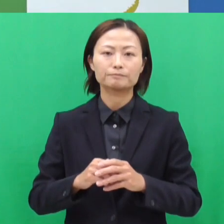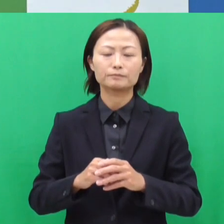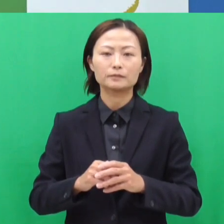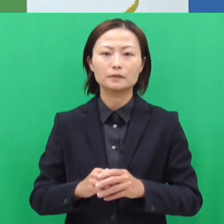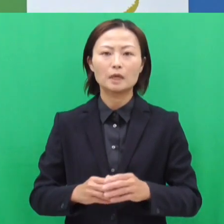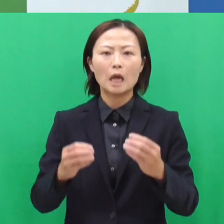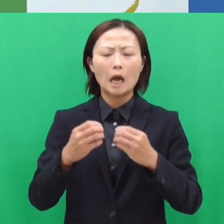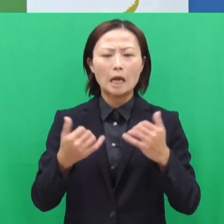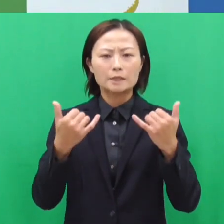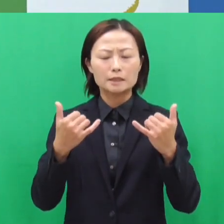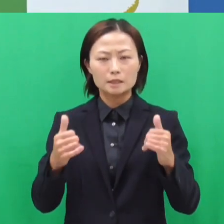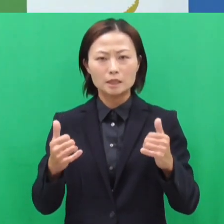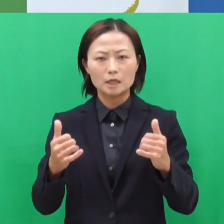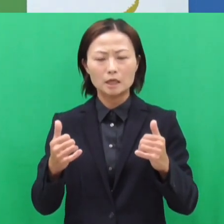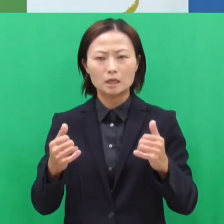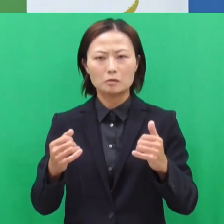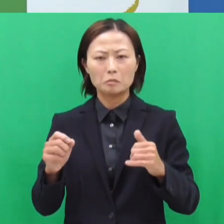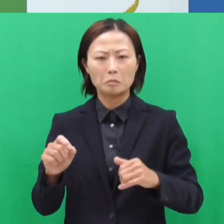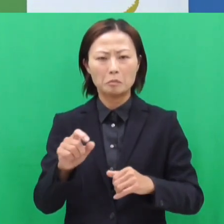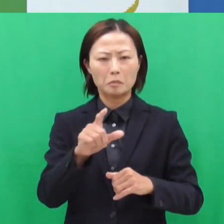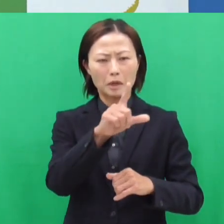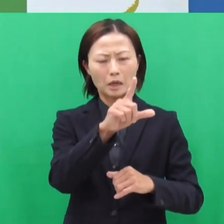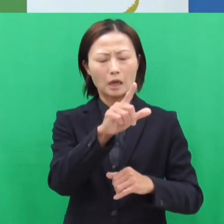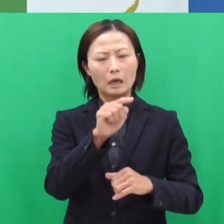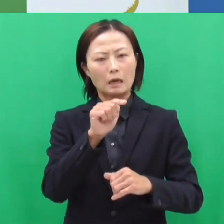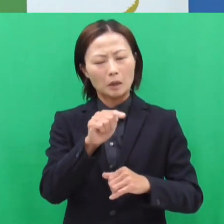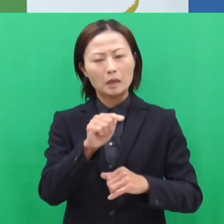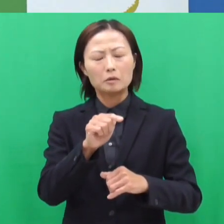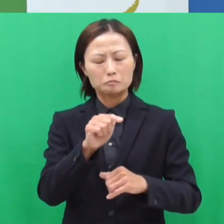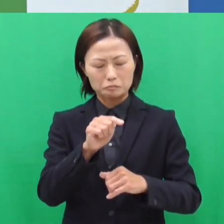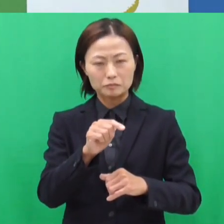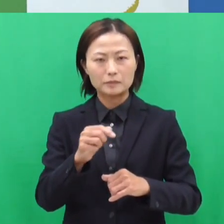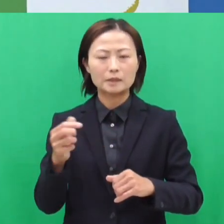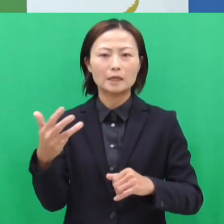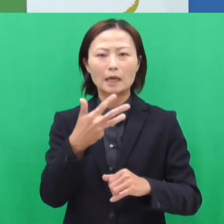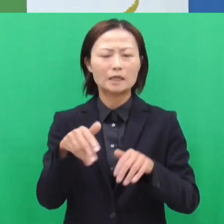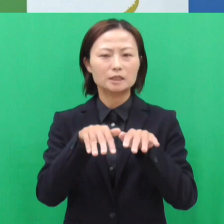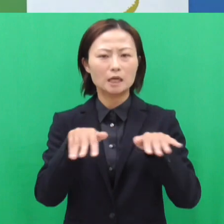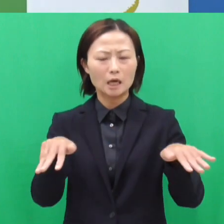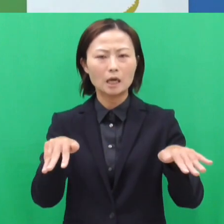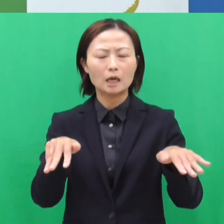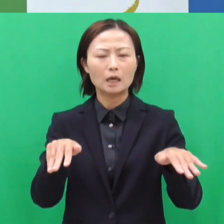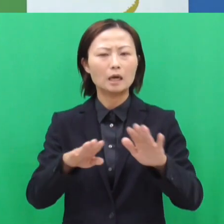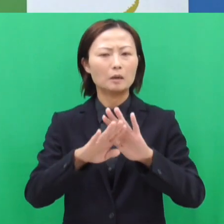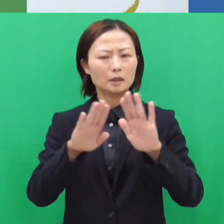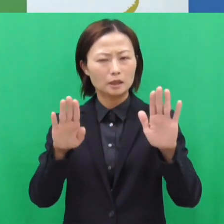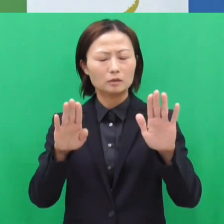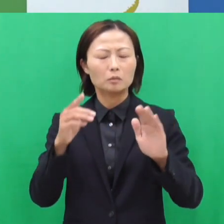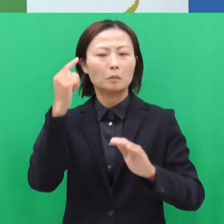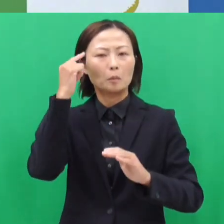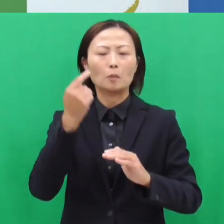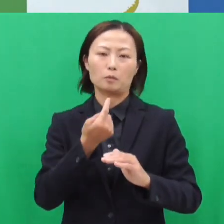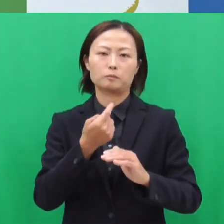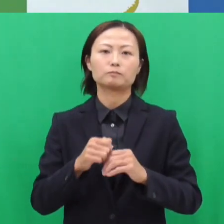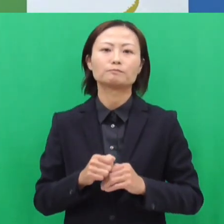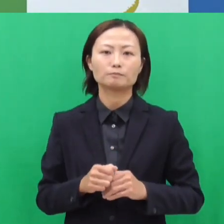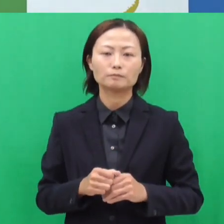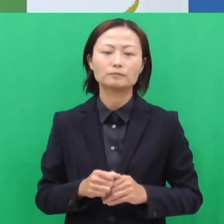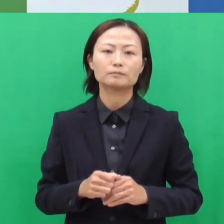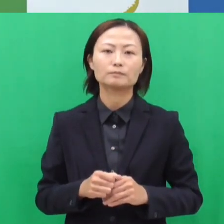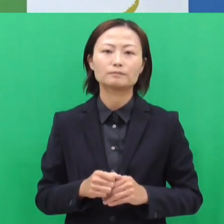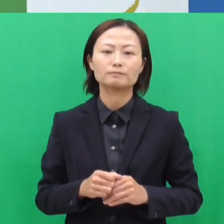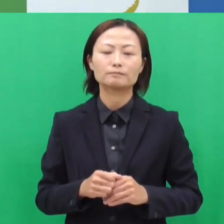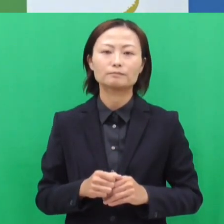患者の入れ方を感じますとですね第8波の入り口に入っていると言っても間違いないだろうというふうに思います